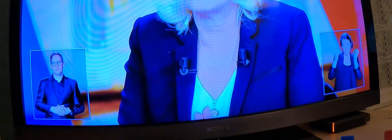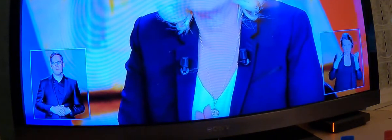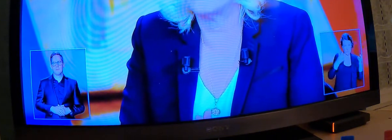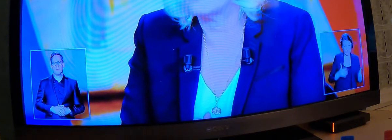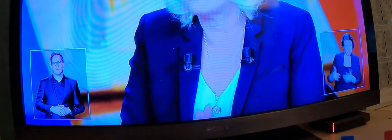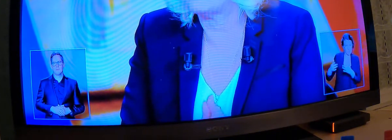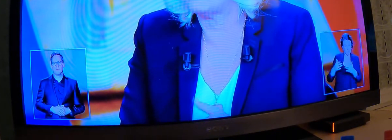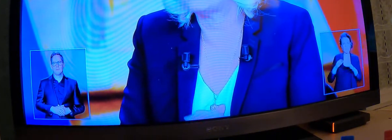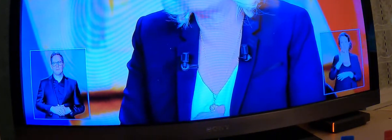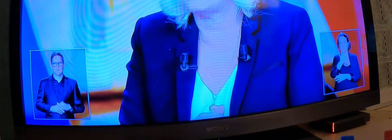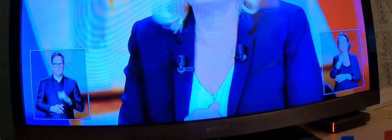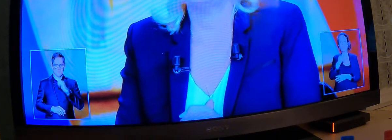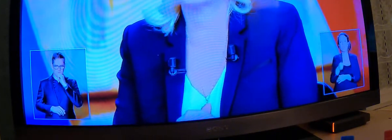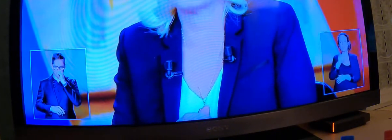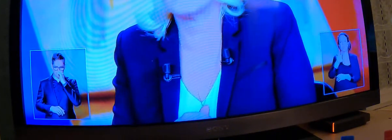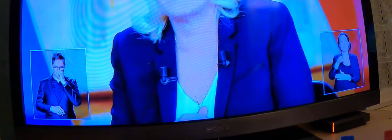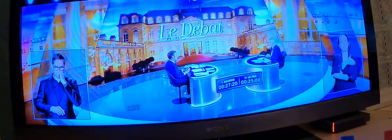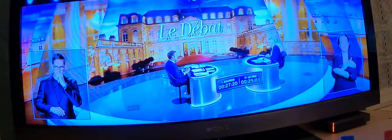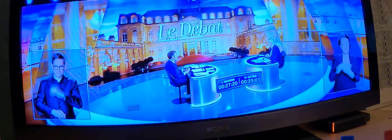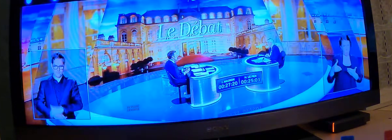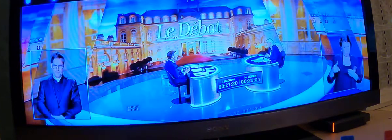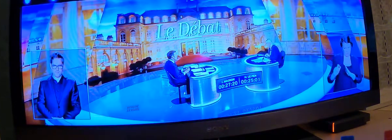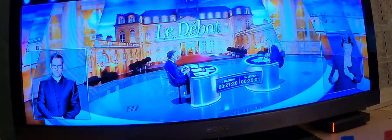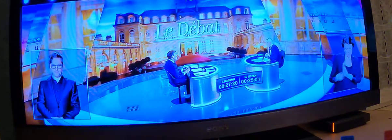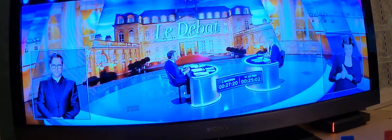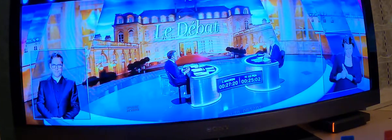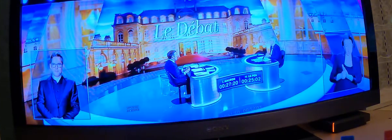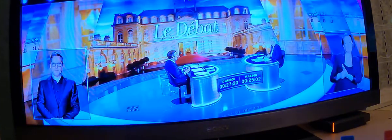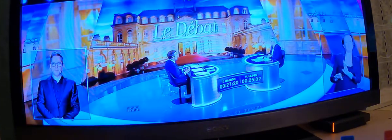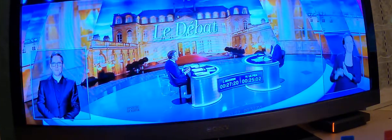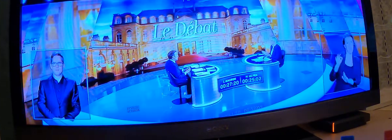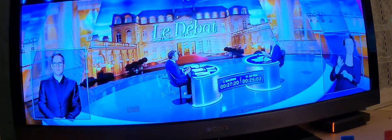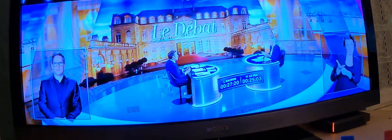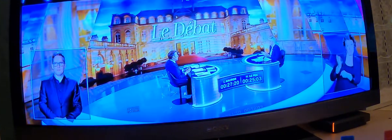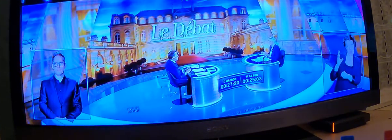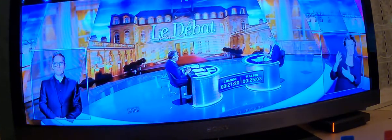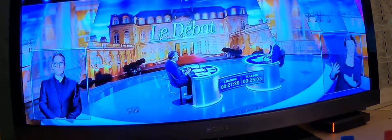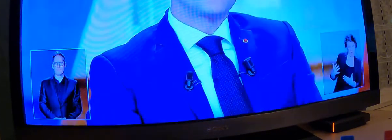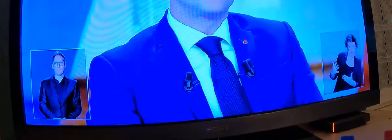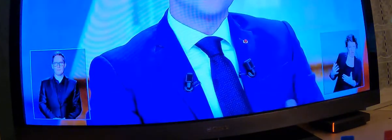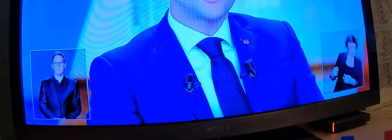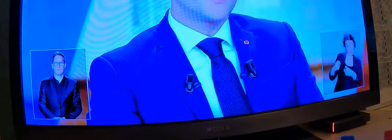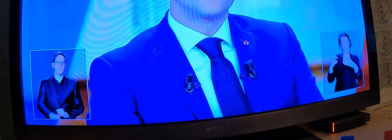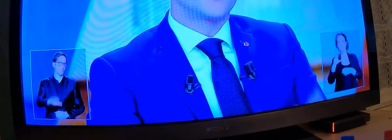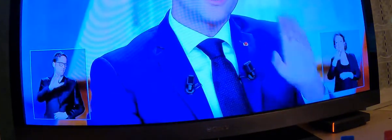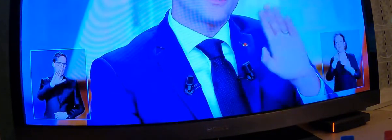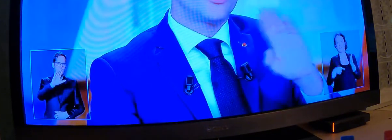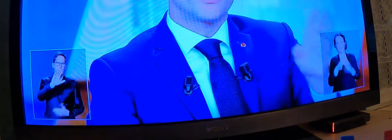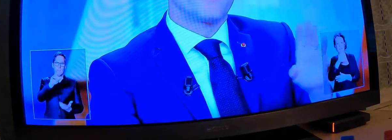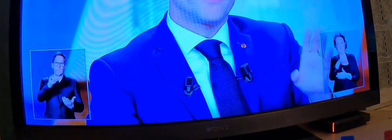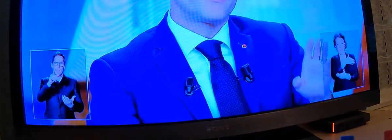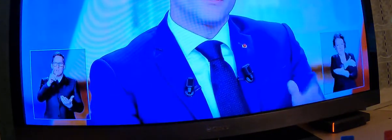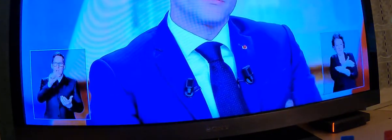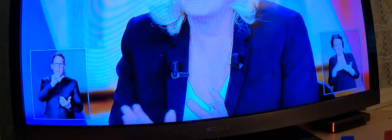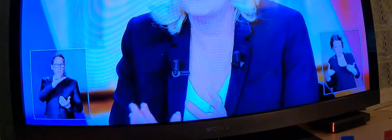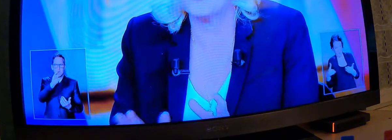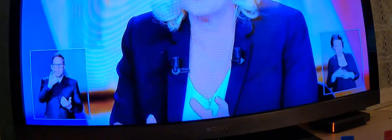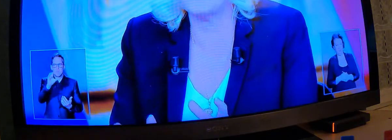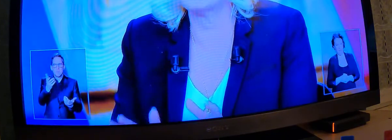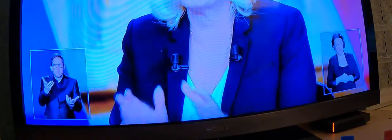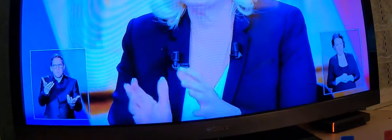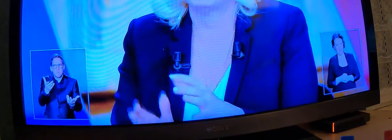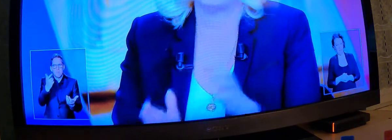millions quand vous avez été élu. Ils sont 5,4 millions. Voilà. C'est-à-dire que le moins qu'on puisse dire, c'est que vous n'avez pas spectaculairement fait baisser